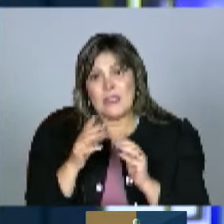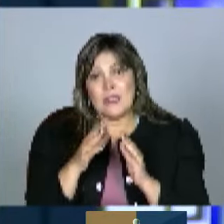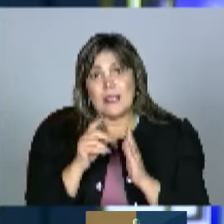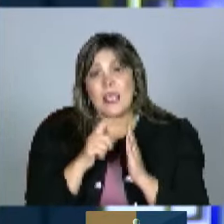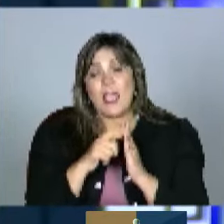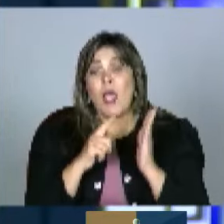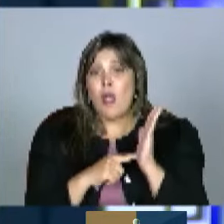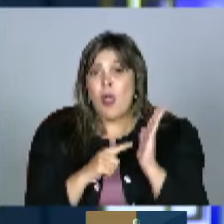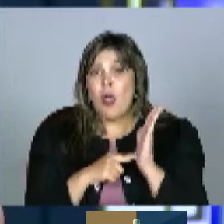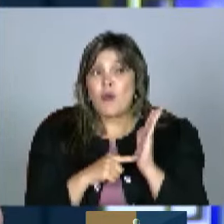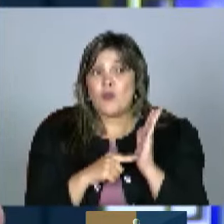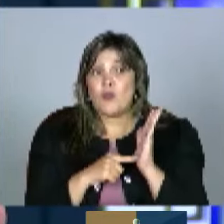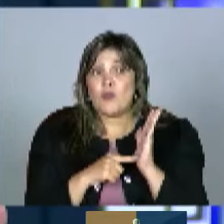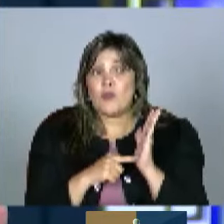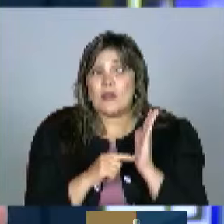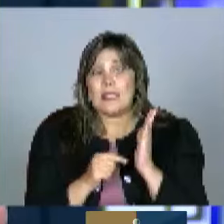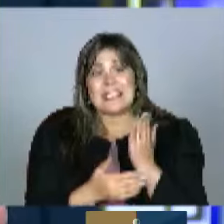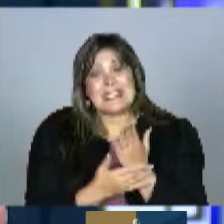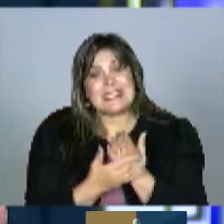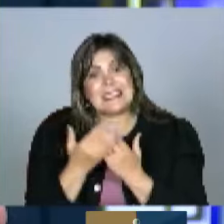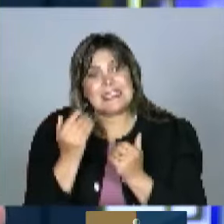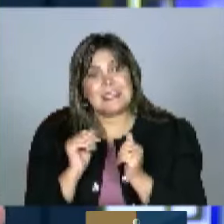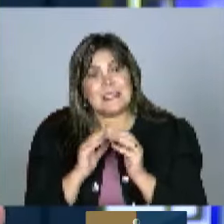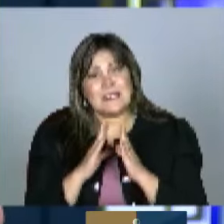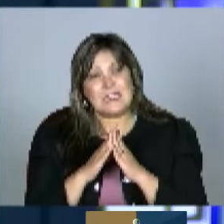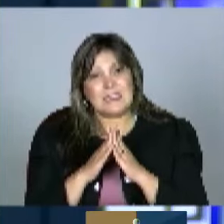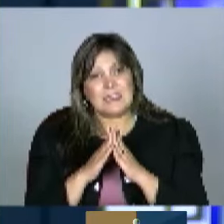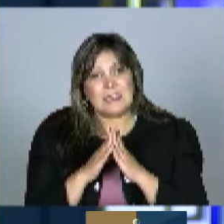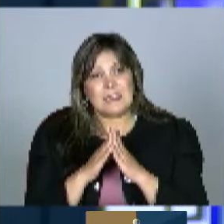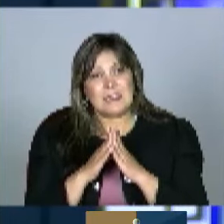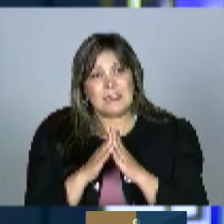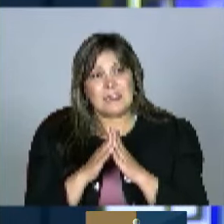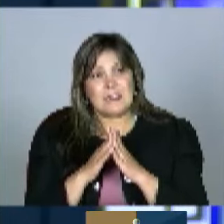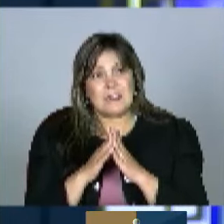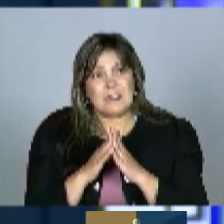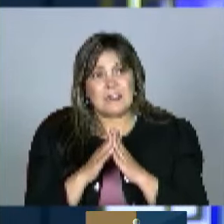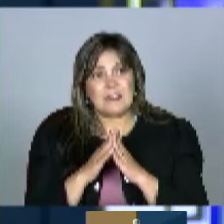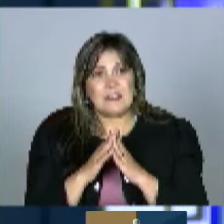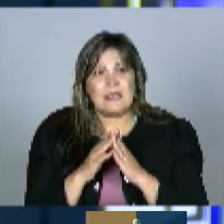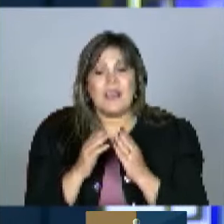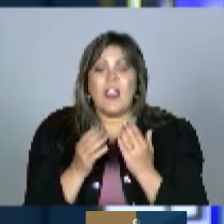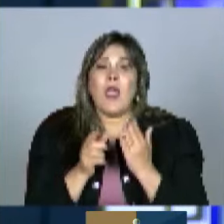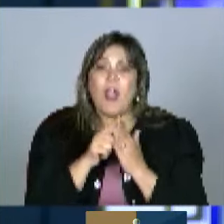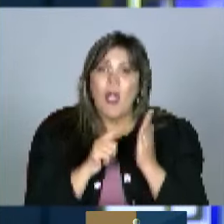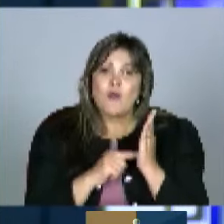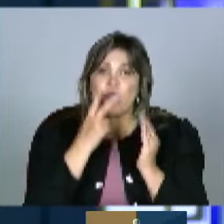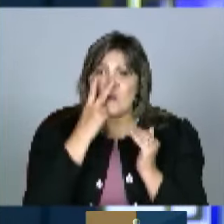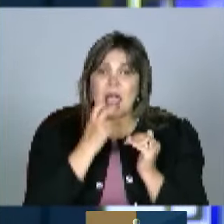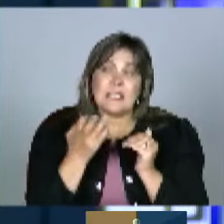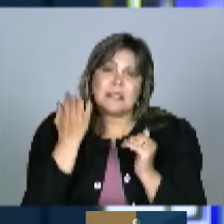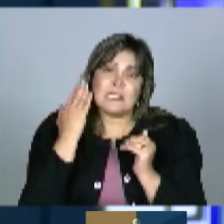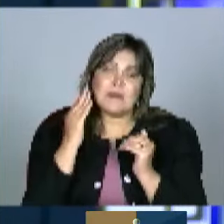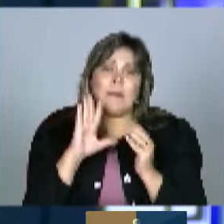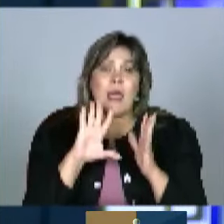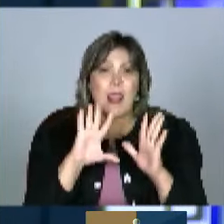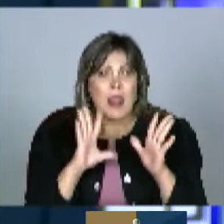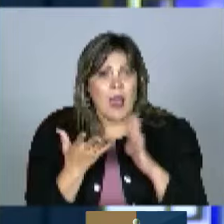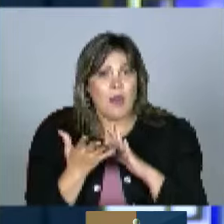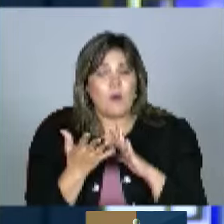الاستثنائيه ولا القانون جديد اربعه لسنه 96 الواضح انه قانون قديم قانون قديم اذا كان